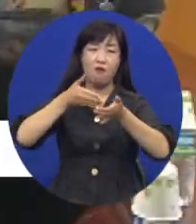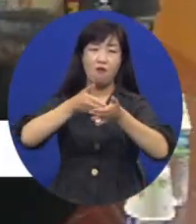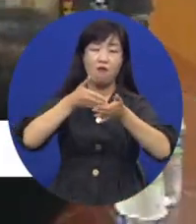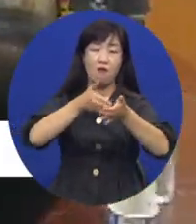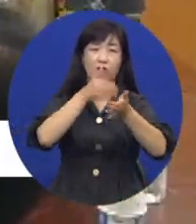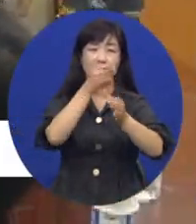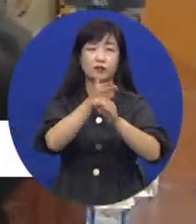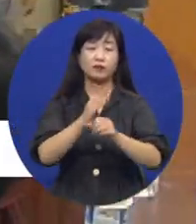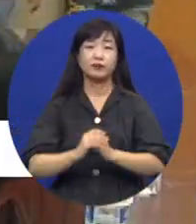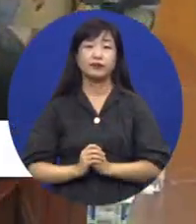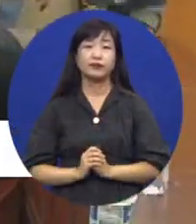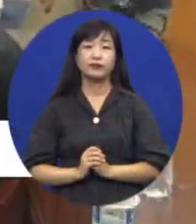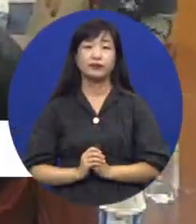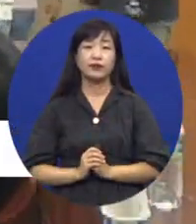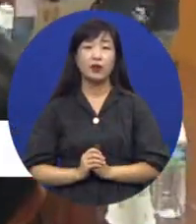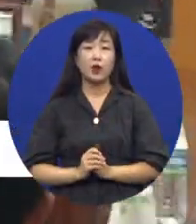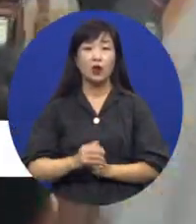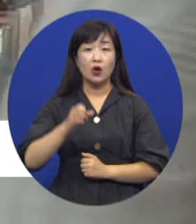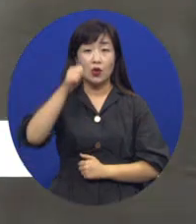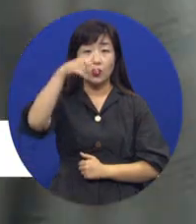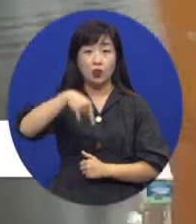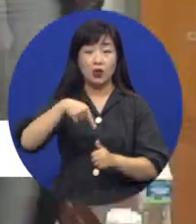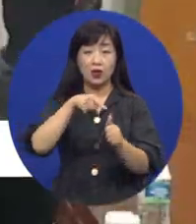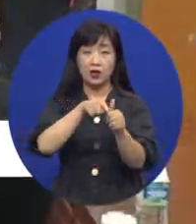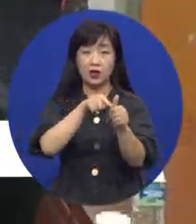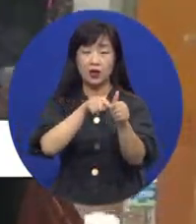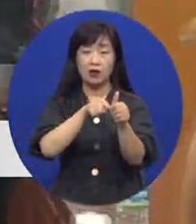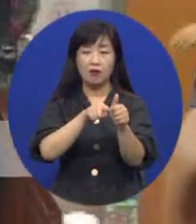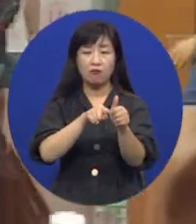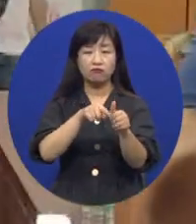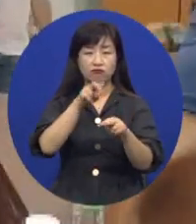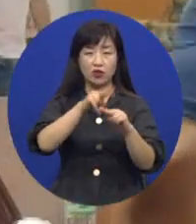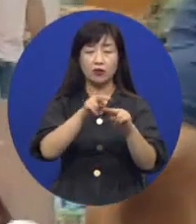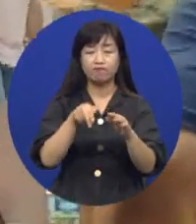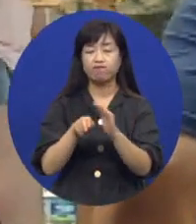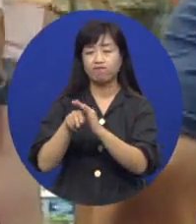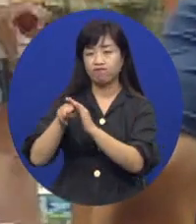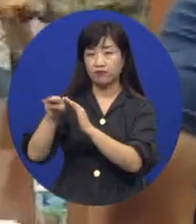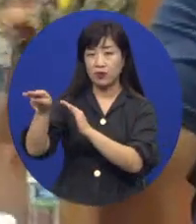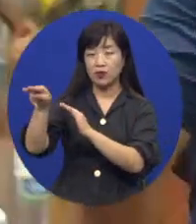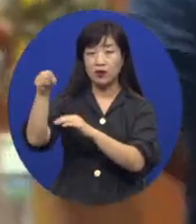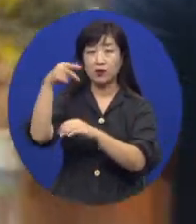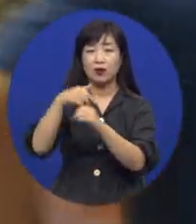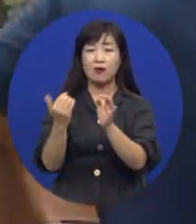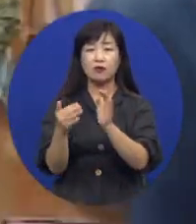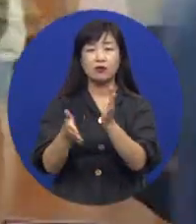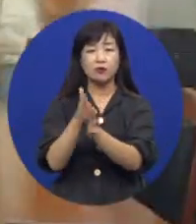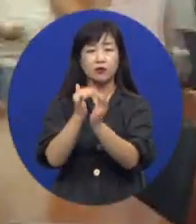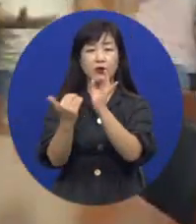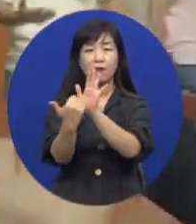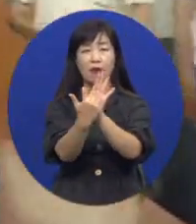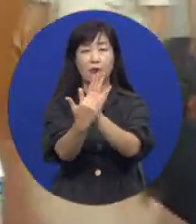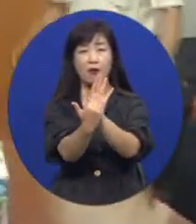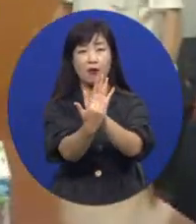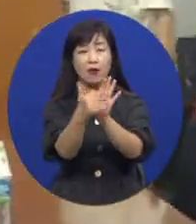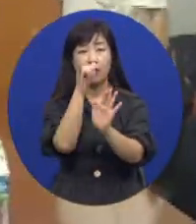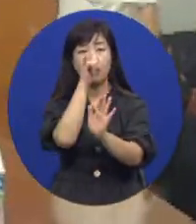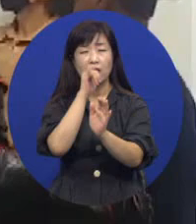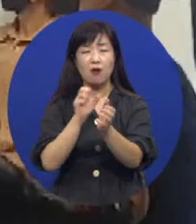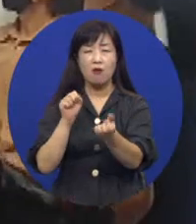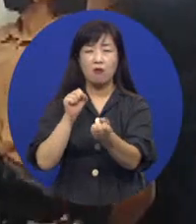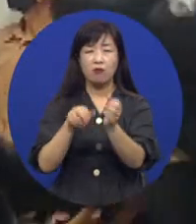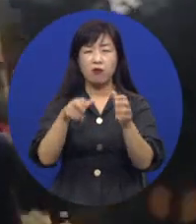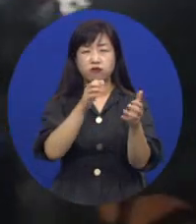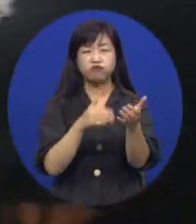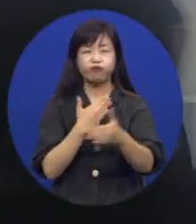항의합니다. 위성곤 의원이 자리를 떠나려고 하자 주민들이 가로막으면서 곳곳에서